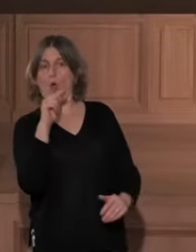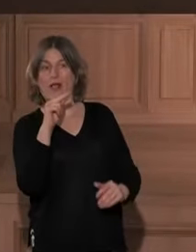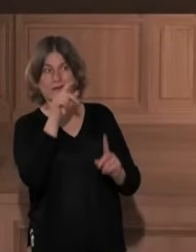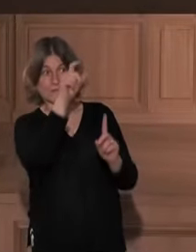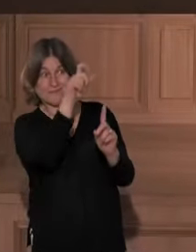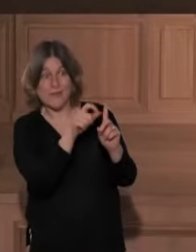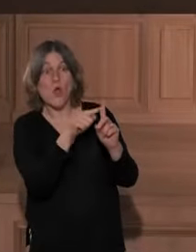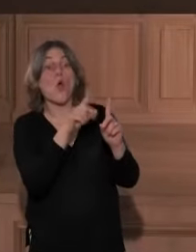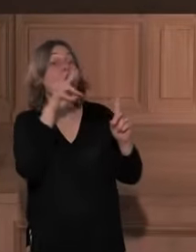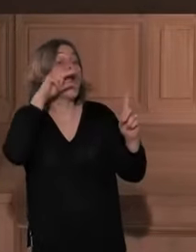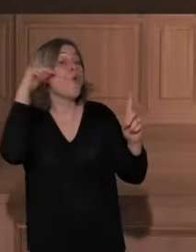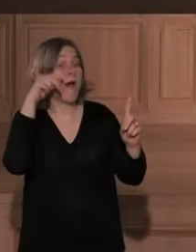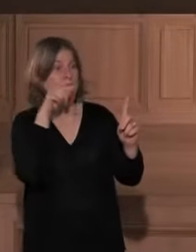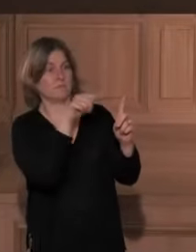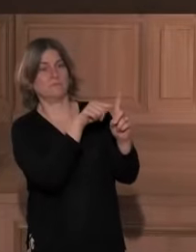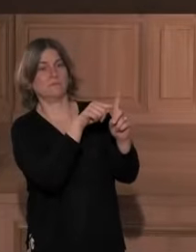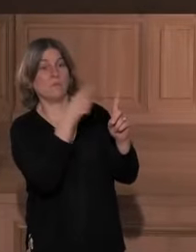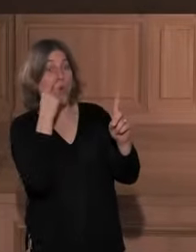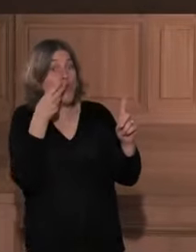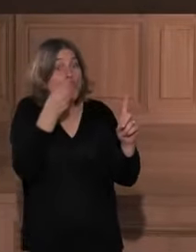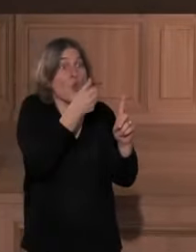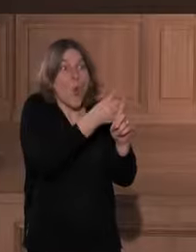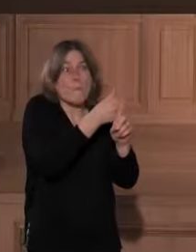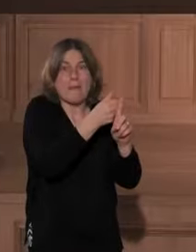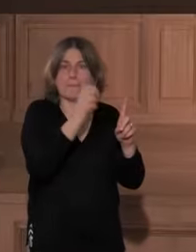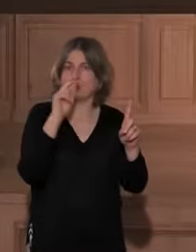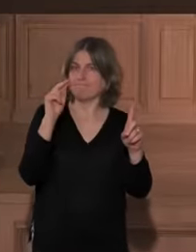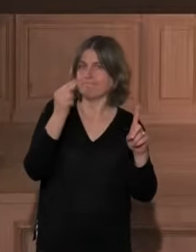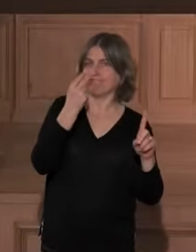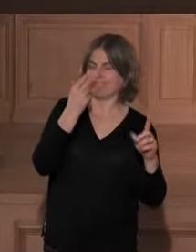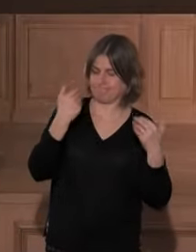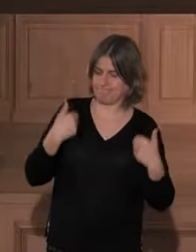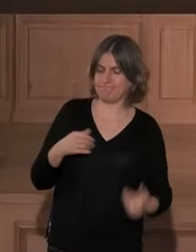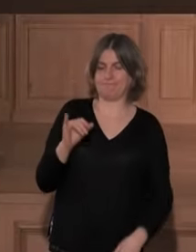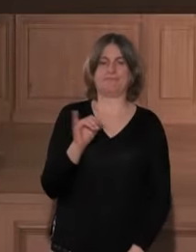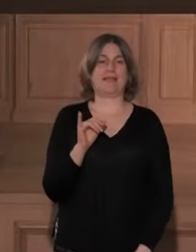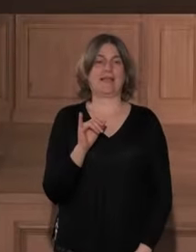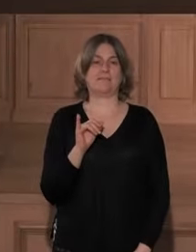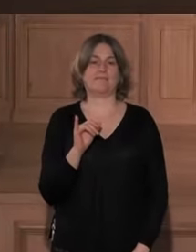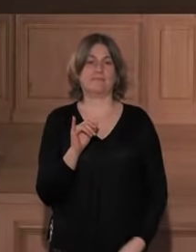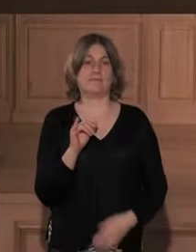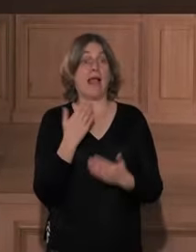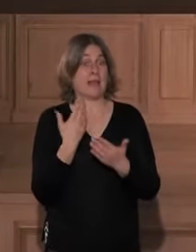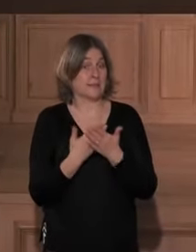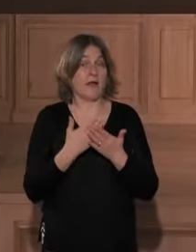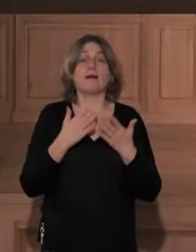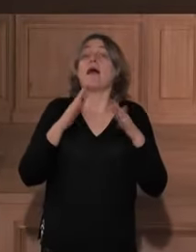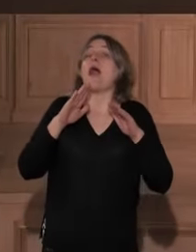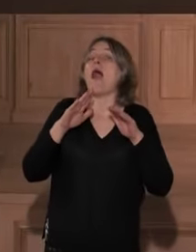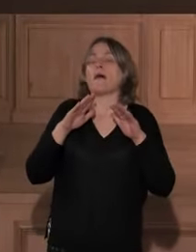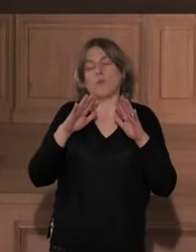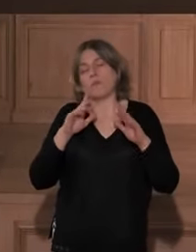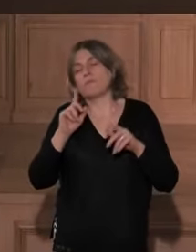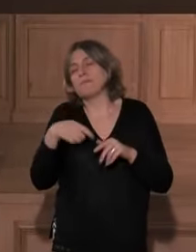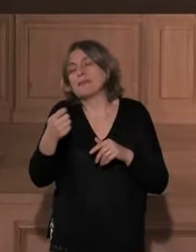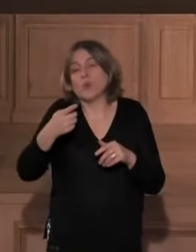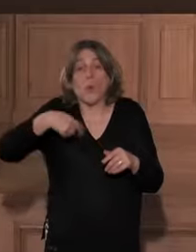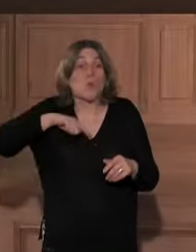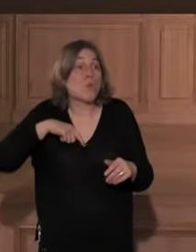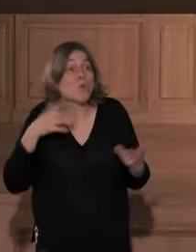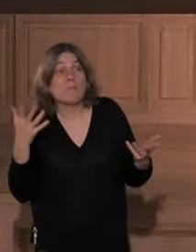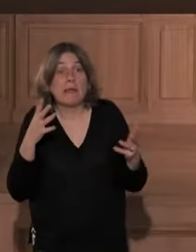l'humain pour que l'humain s'interroge lui-même afin d'aider l'autre. Peut-être que ça, c'est une des réponses. Après, se pose toujours la question pour nous, et on ne sait